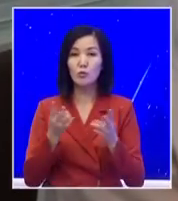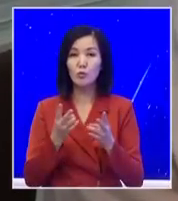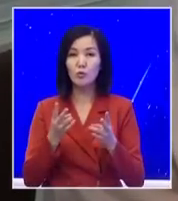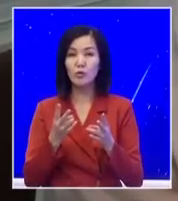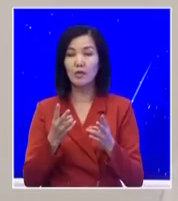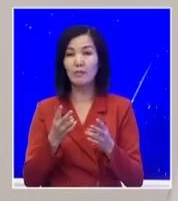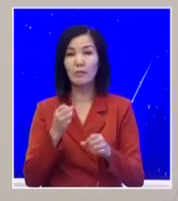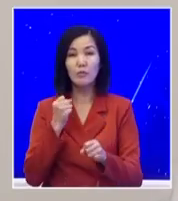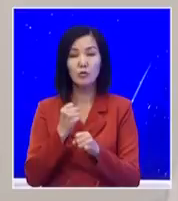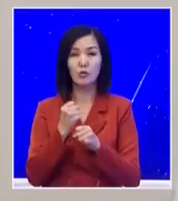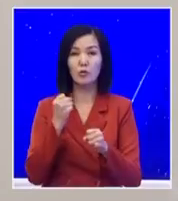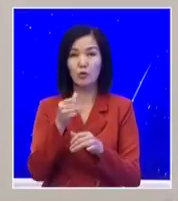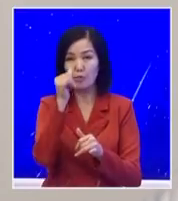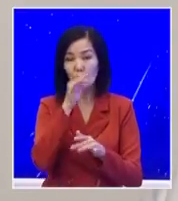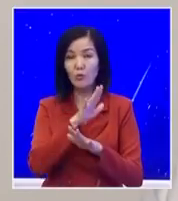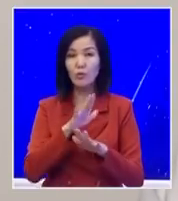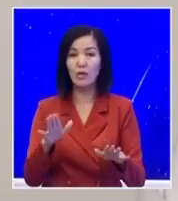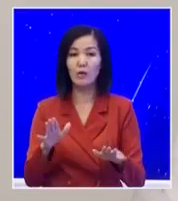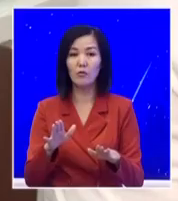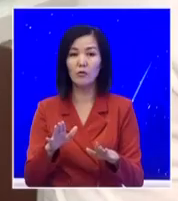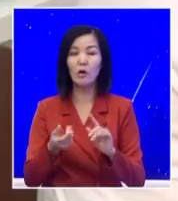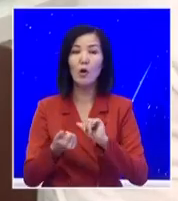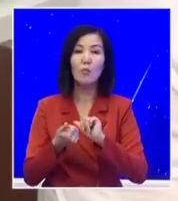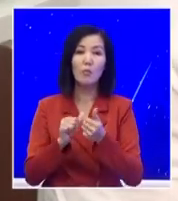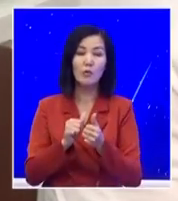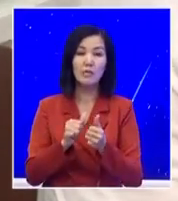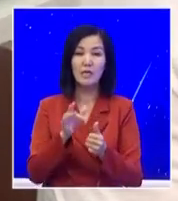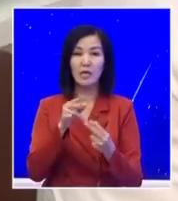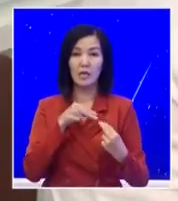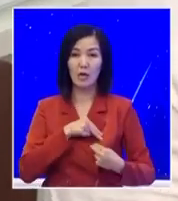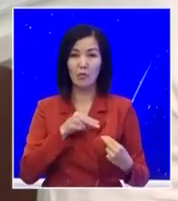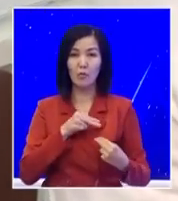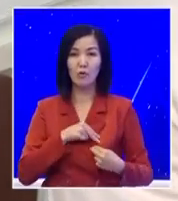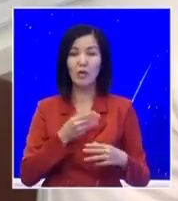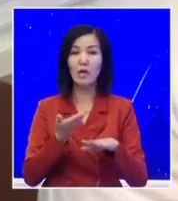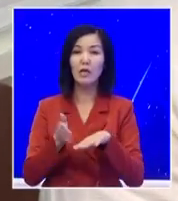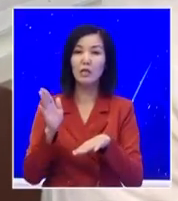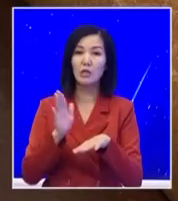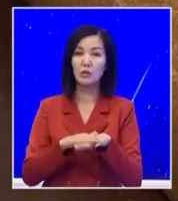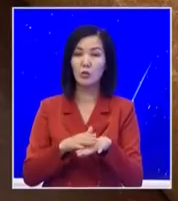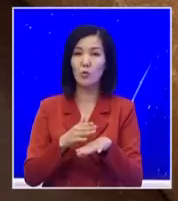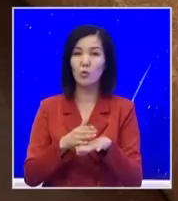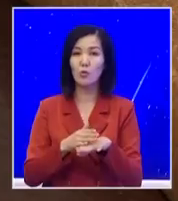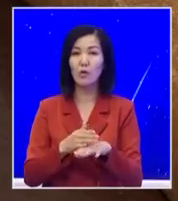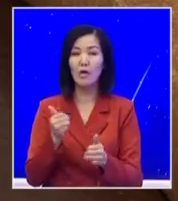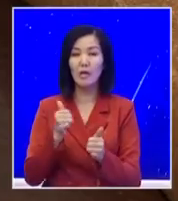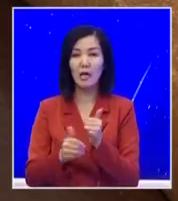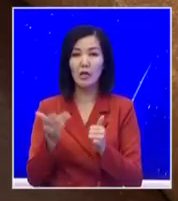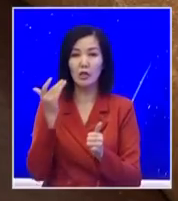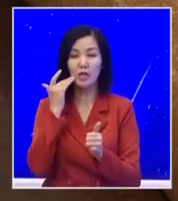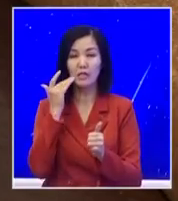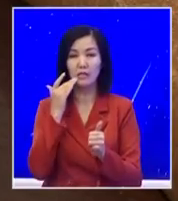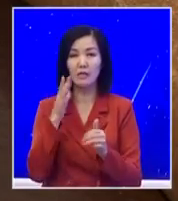даже с годами. Вместе с халатом после смены, к сожалению, нельзя снять и тот тяжелый груз, который так часто